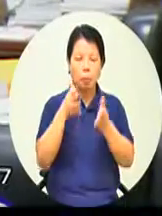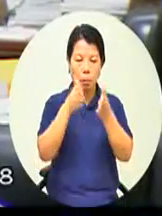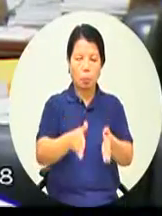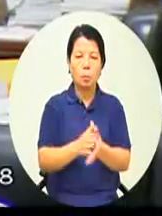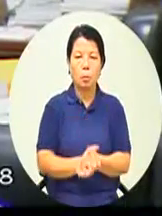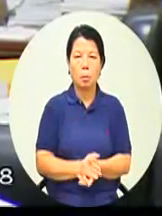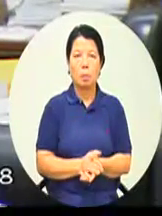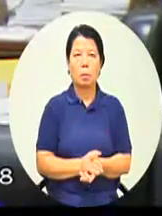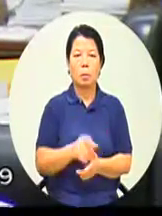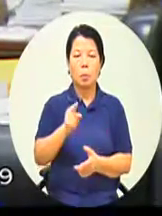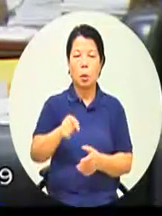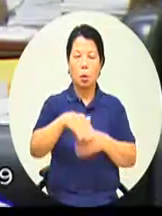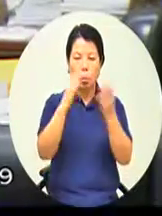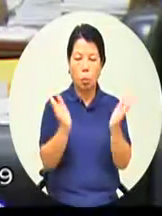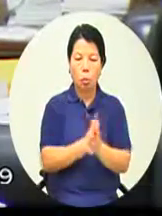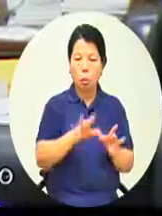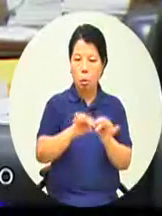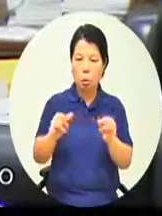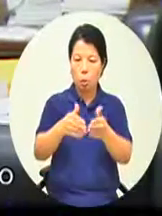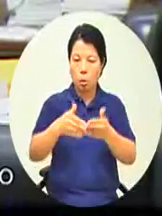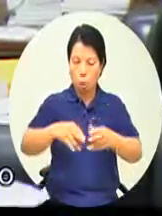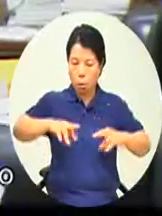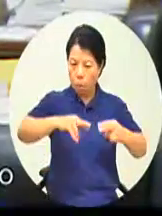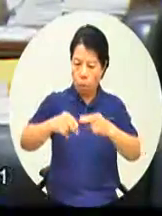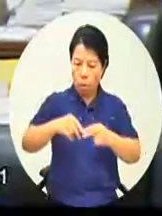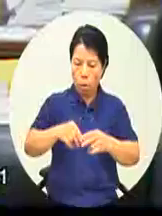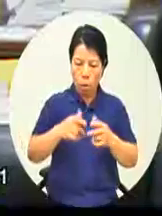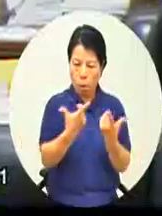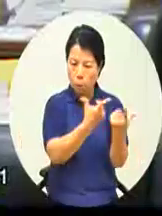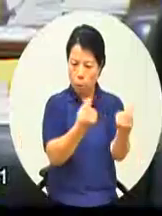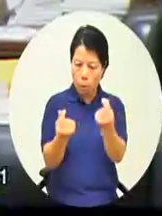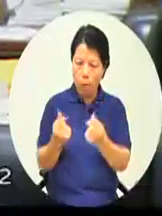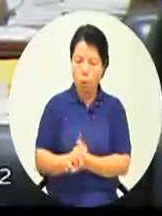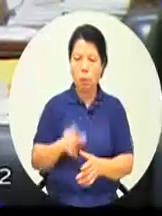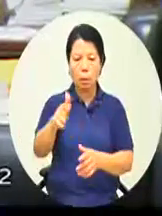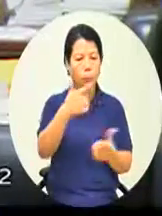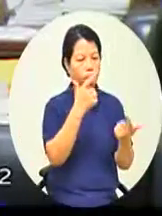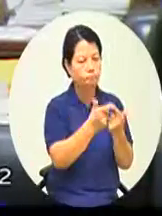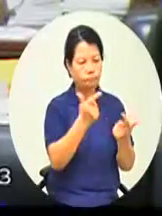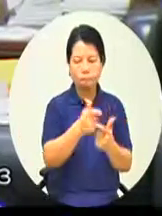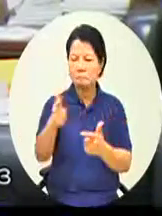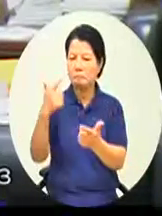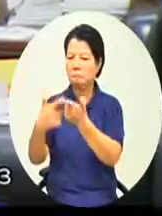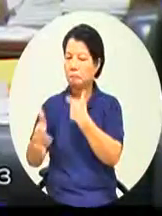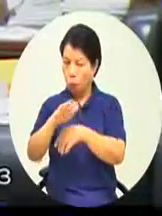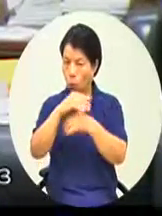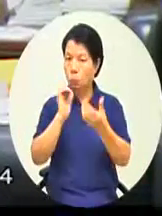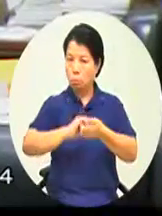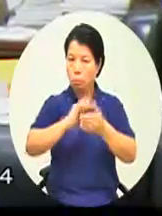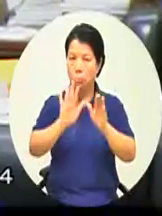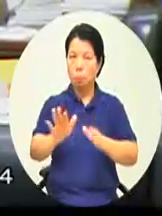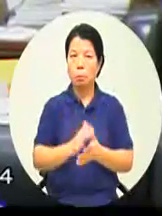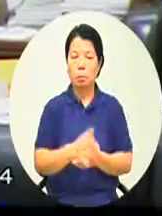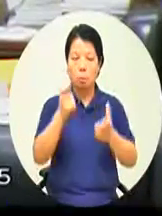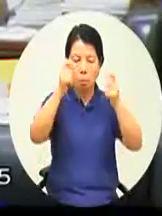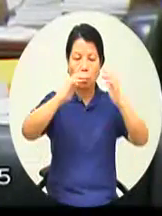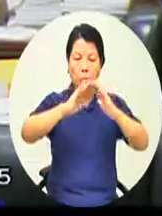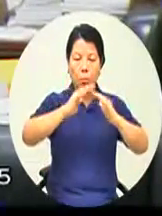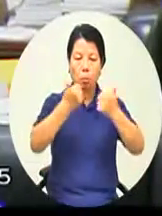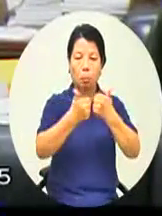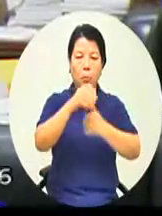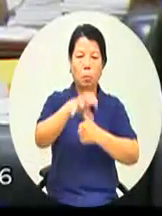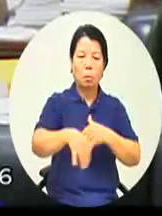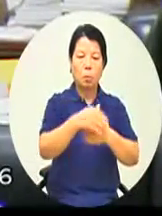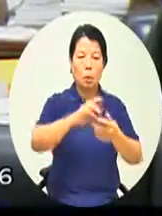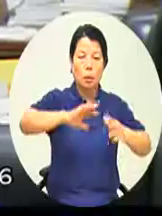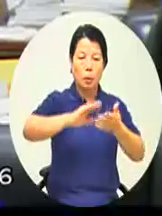并非是全部的土地都要这样子做，有些合适有些不合适。如果以高雄市议会来看，他把它变成商业区以后